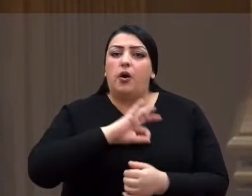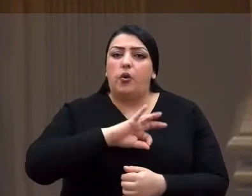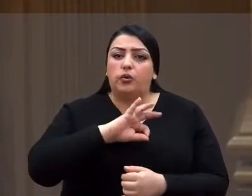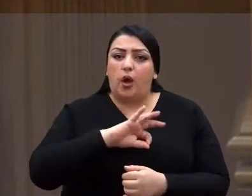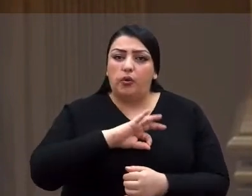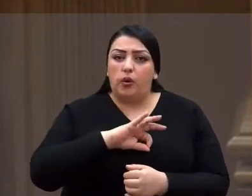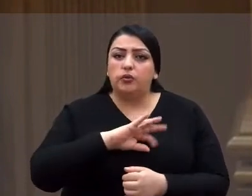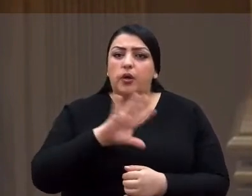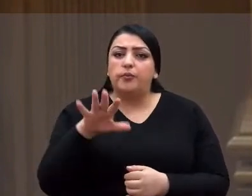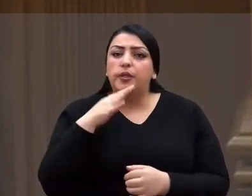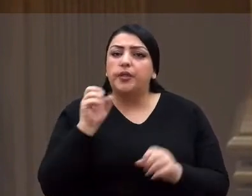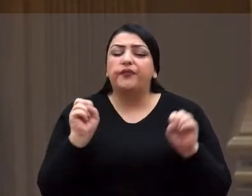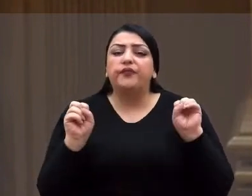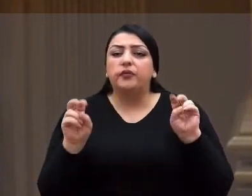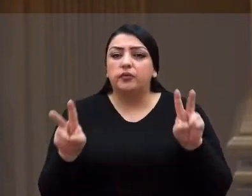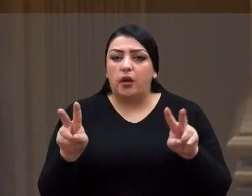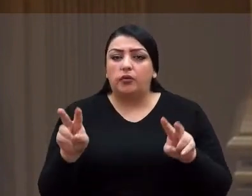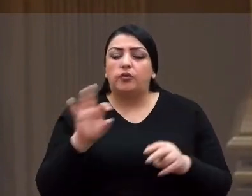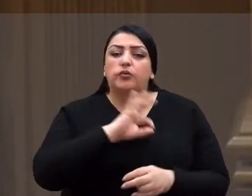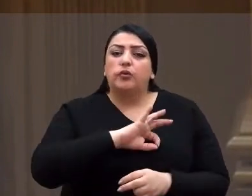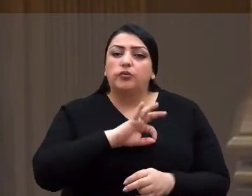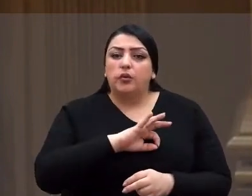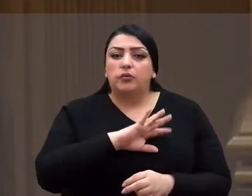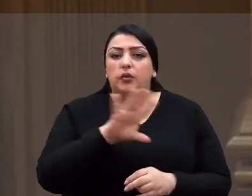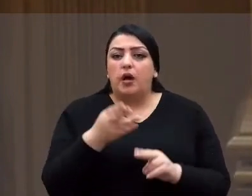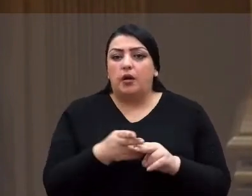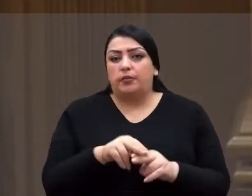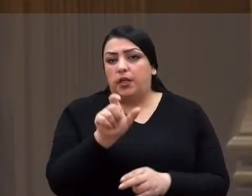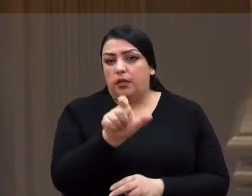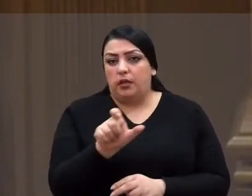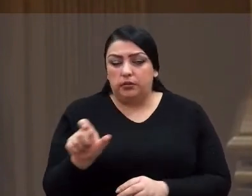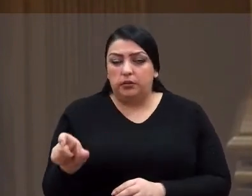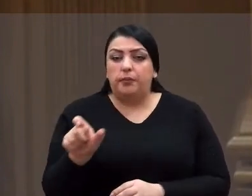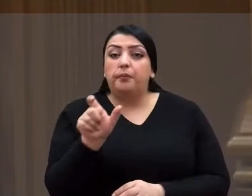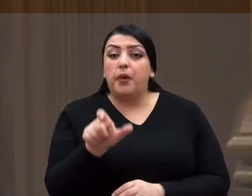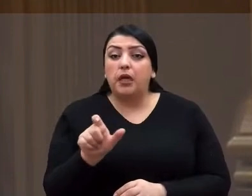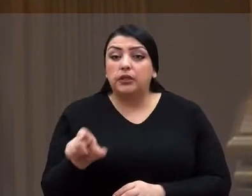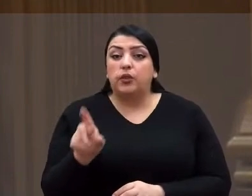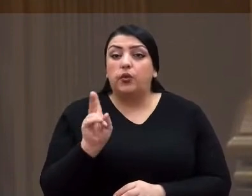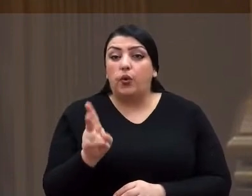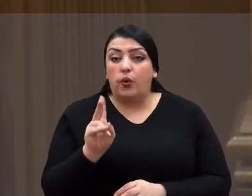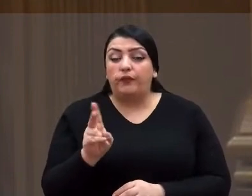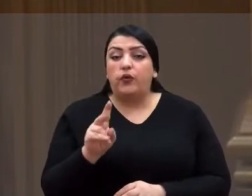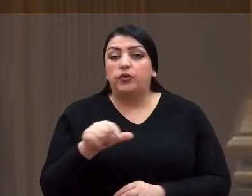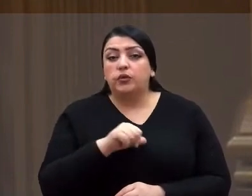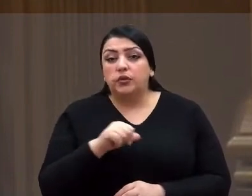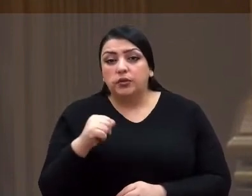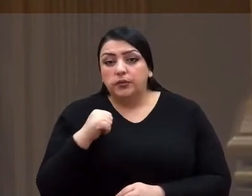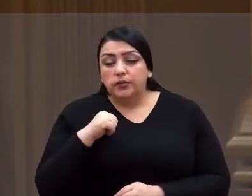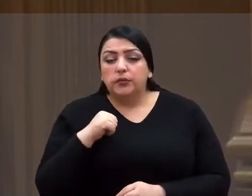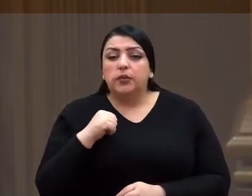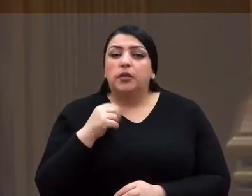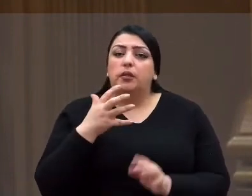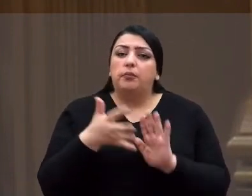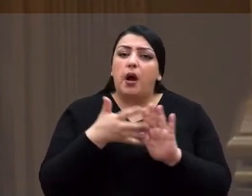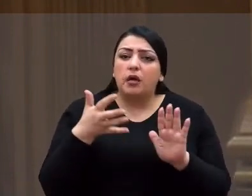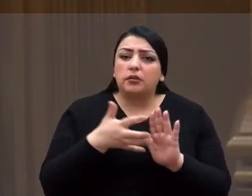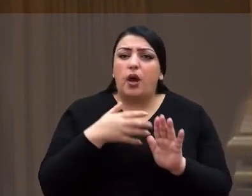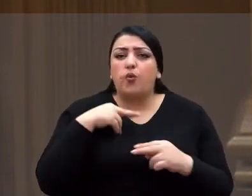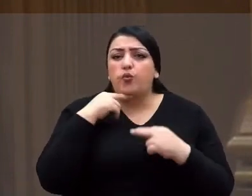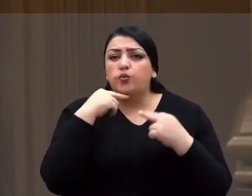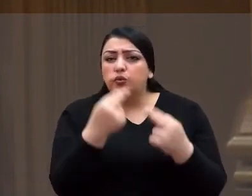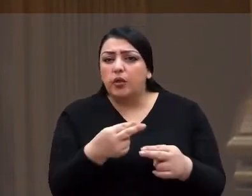շահագործող, վտանգավոր տեխնիկա շահագործող անձանց, մարդկանց, որոնց սխալը, ուշադրության պակասը,